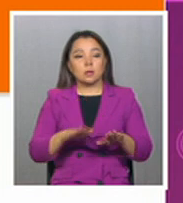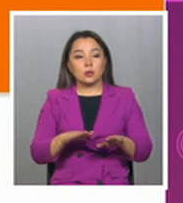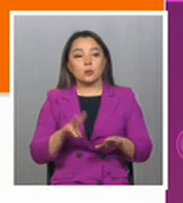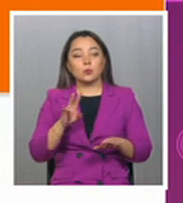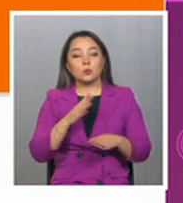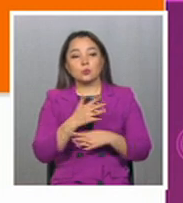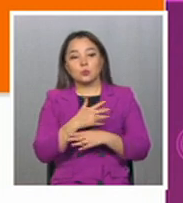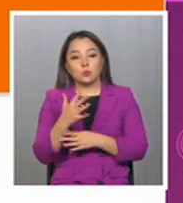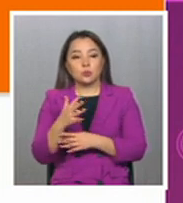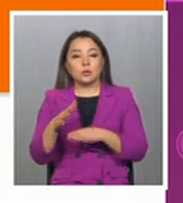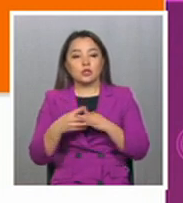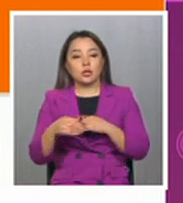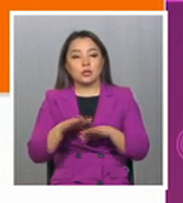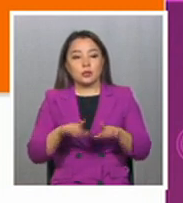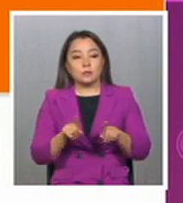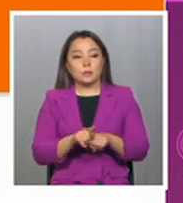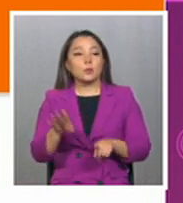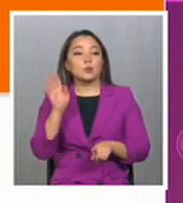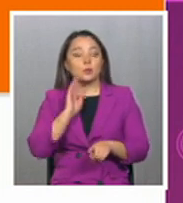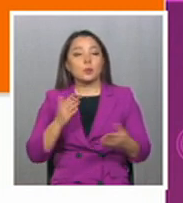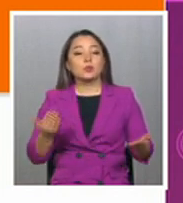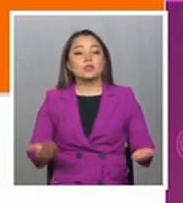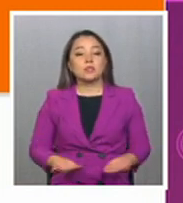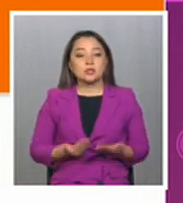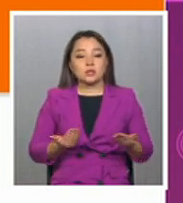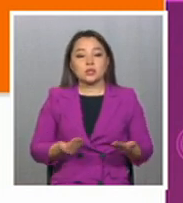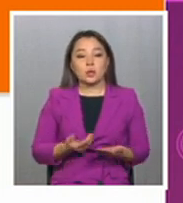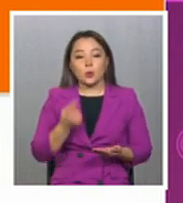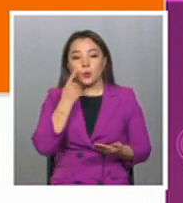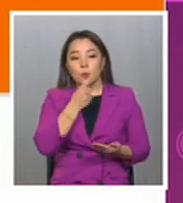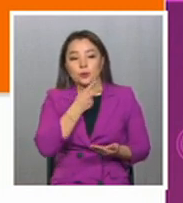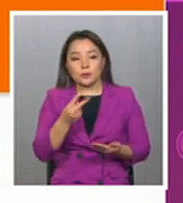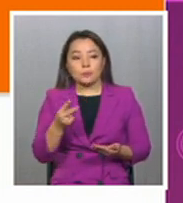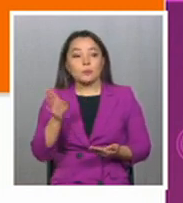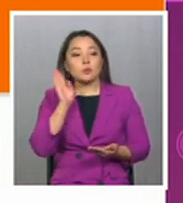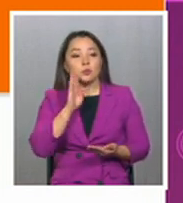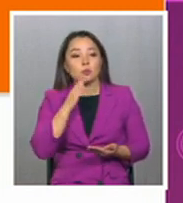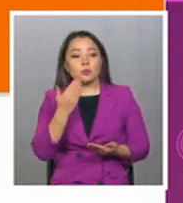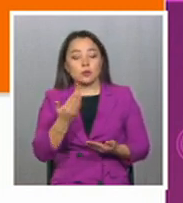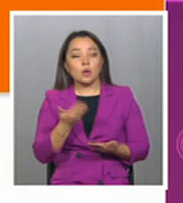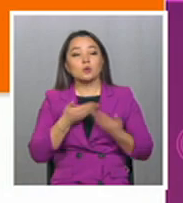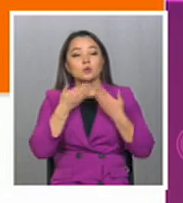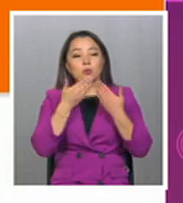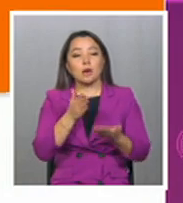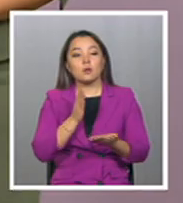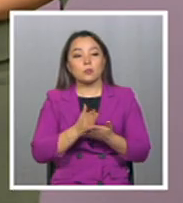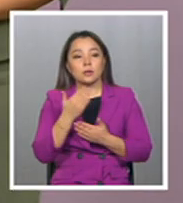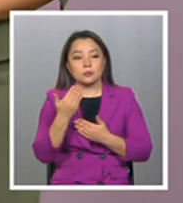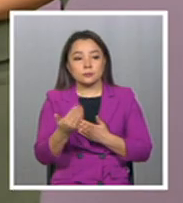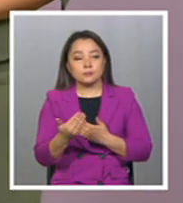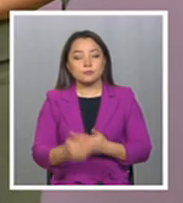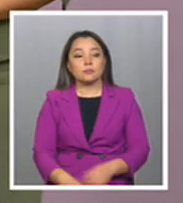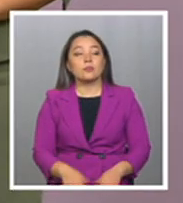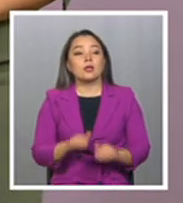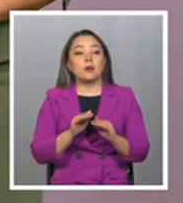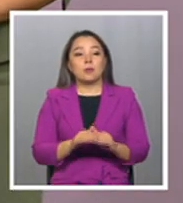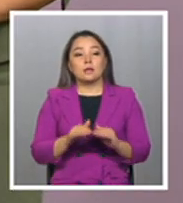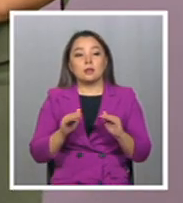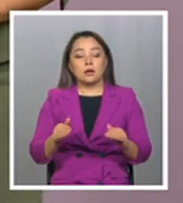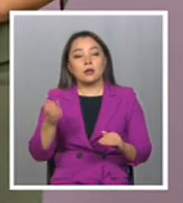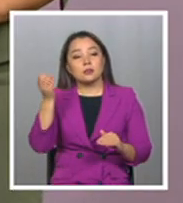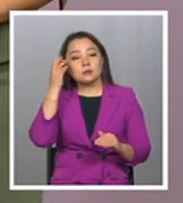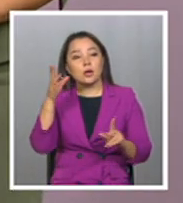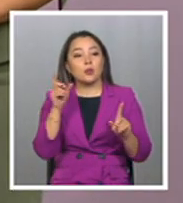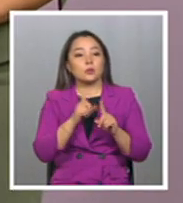жер. Су – тіршілік көзі. Судың да сұрау бар. Балалар, нақыл